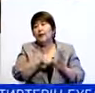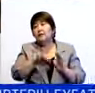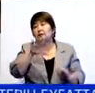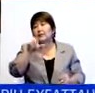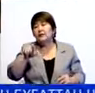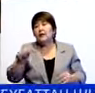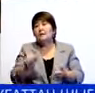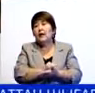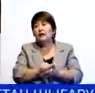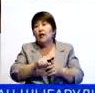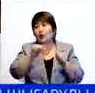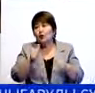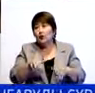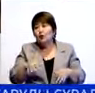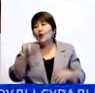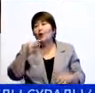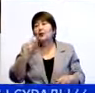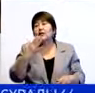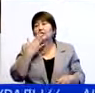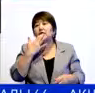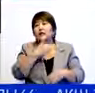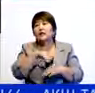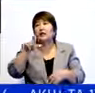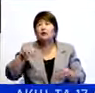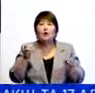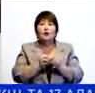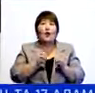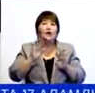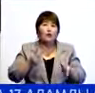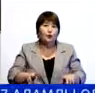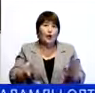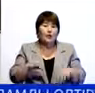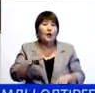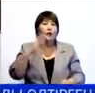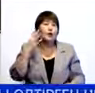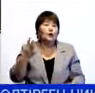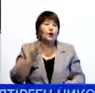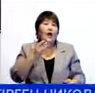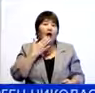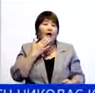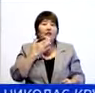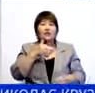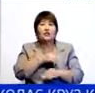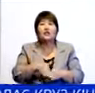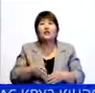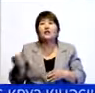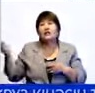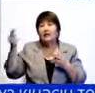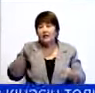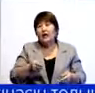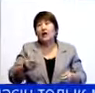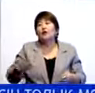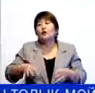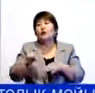азамат құжаттандырылған, сонымен бірге 34 шетелдік азамат тұрақты тұруға қалдырылса, оның 4-і алыс шетелдерден келген. Тұрмыс